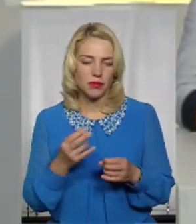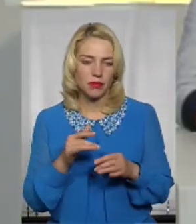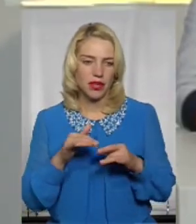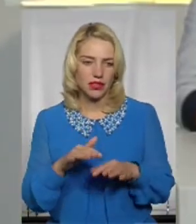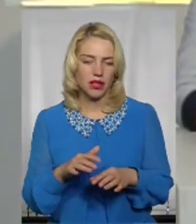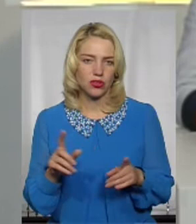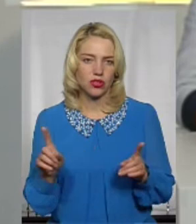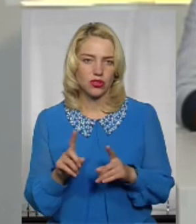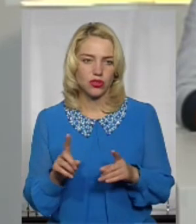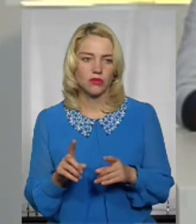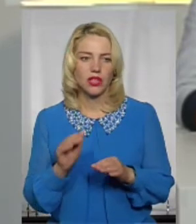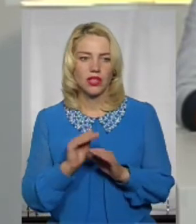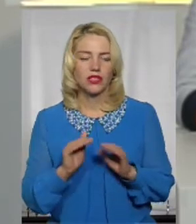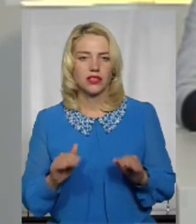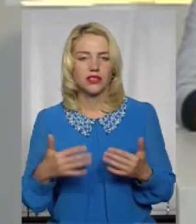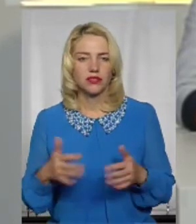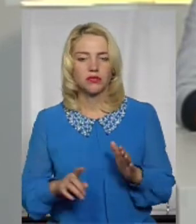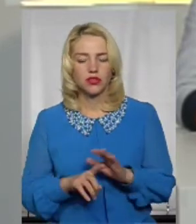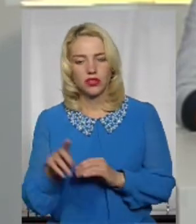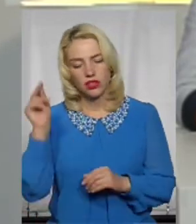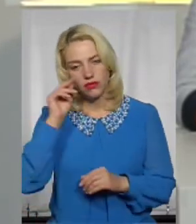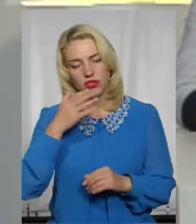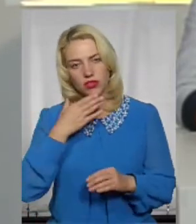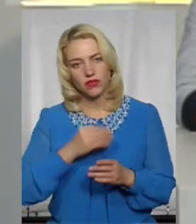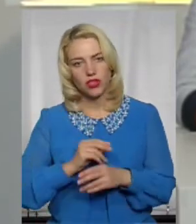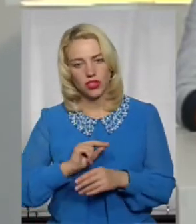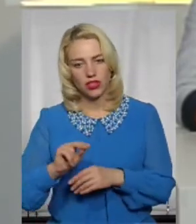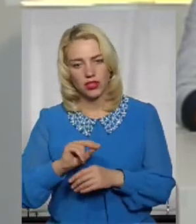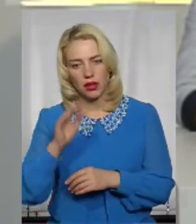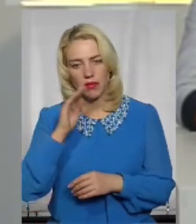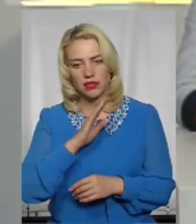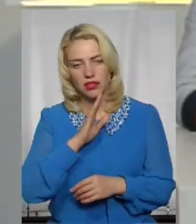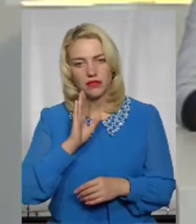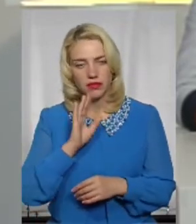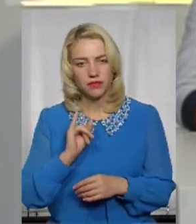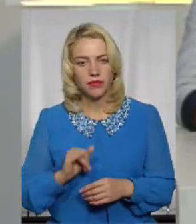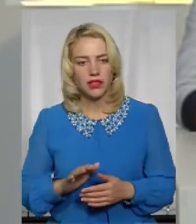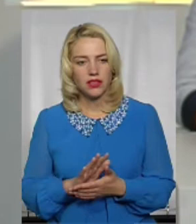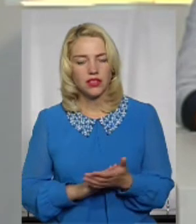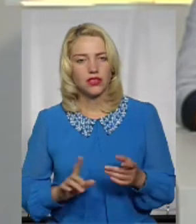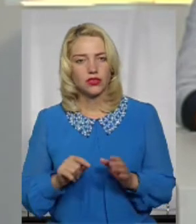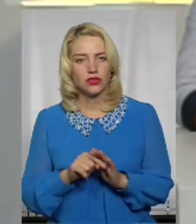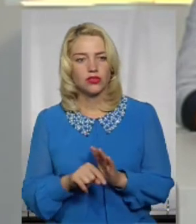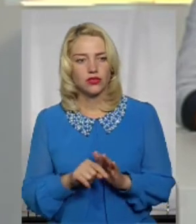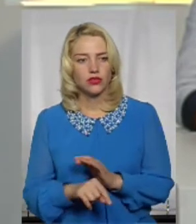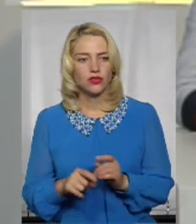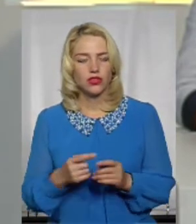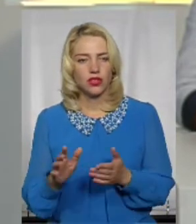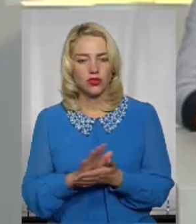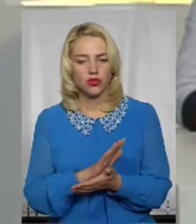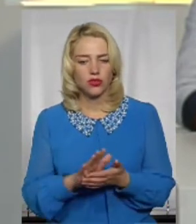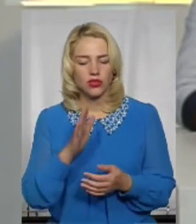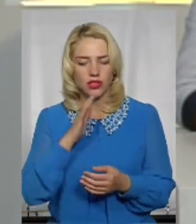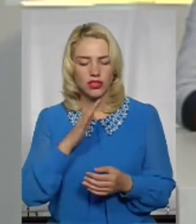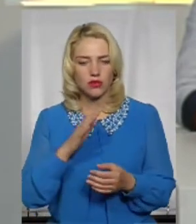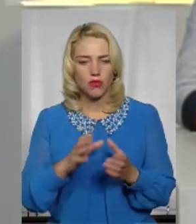щоб, напевно, вже діти починали вчити своїх батьків. Далі, що стосується очисних споруд